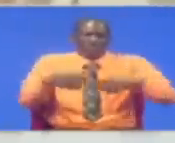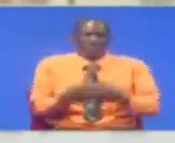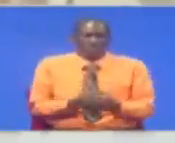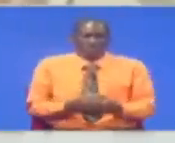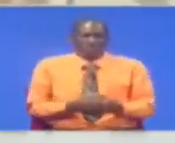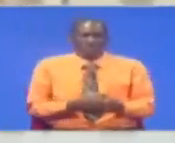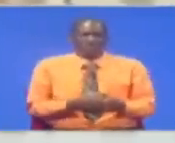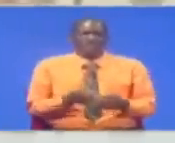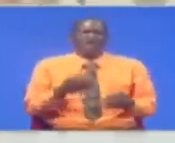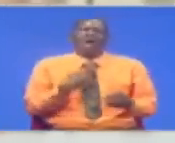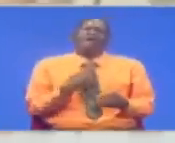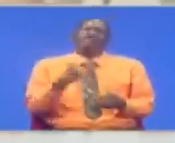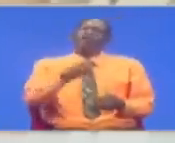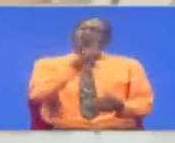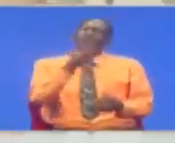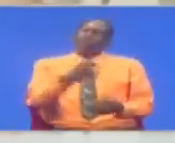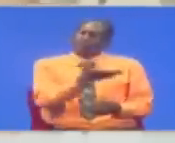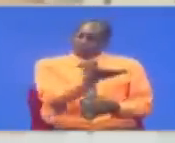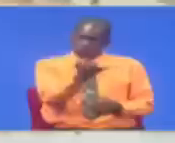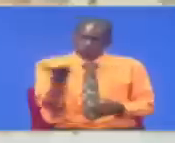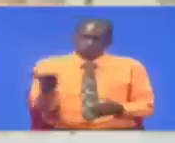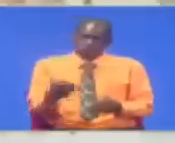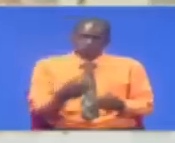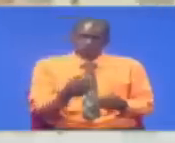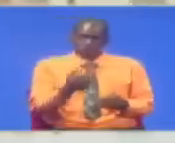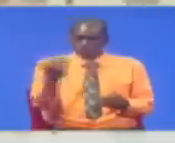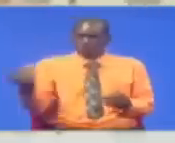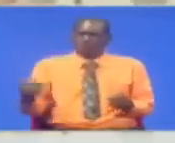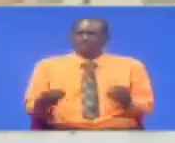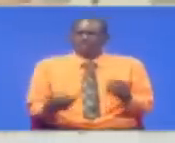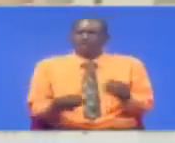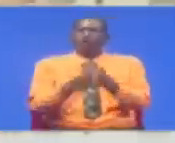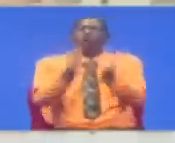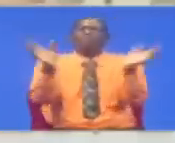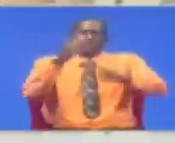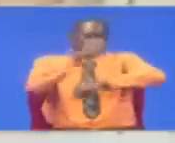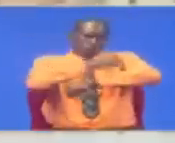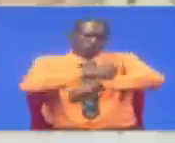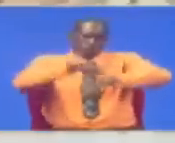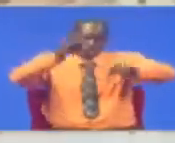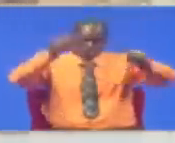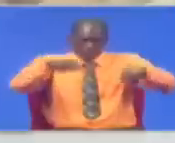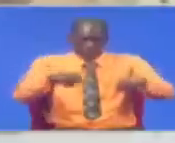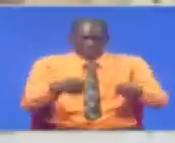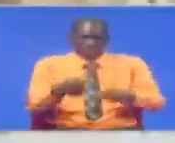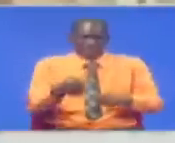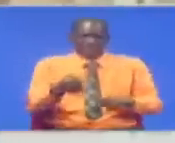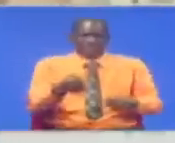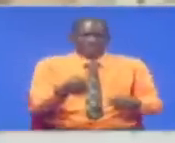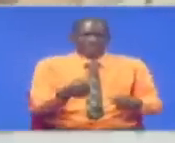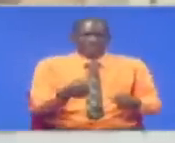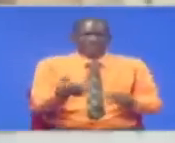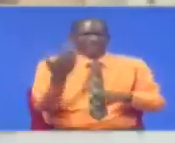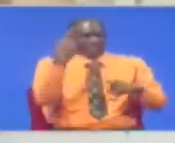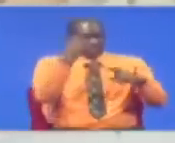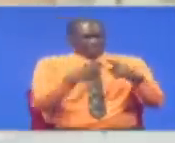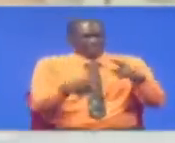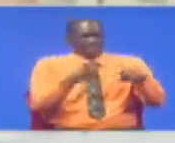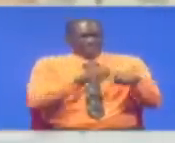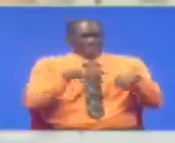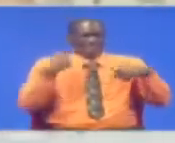Niko na kiulizo, watoto nafungua shule. Yes, last year msema, sahile Rwanda